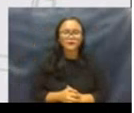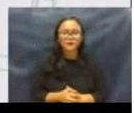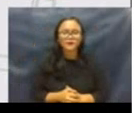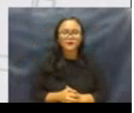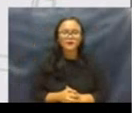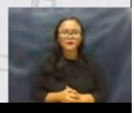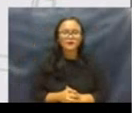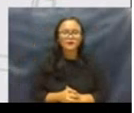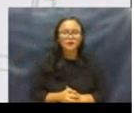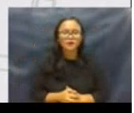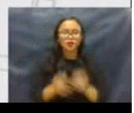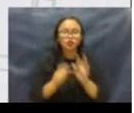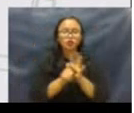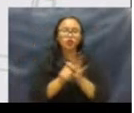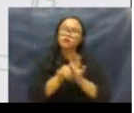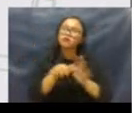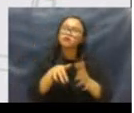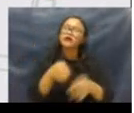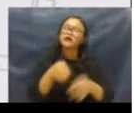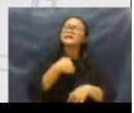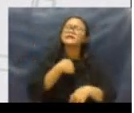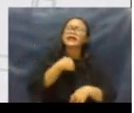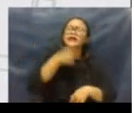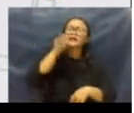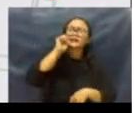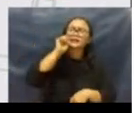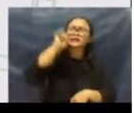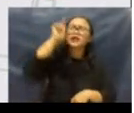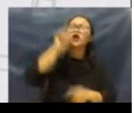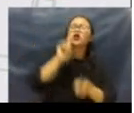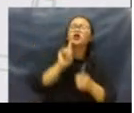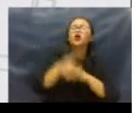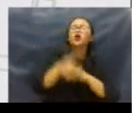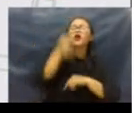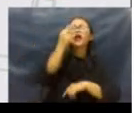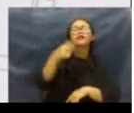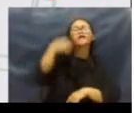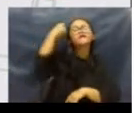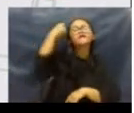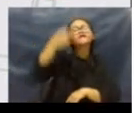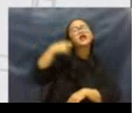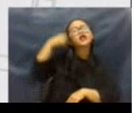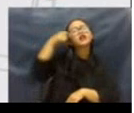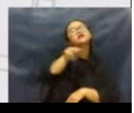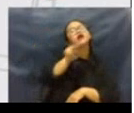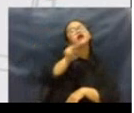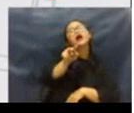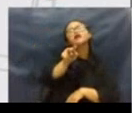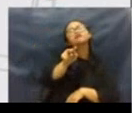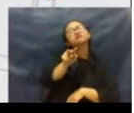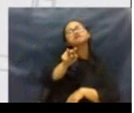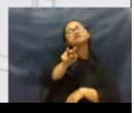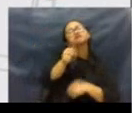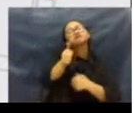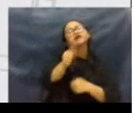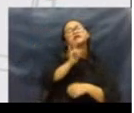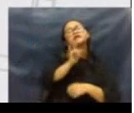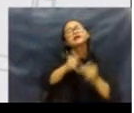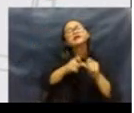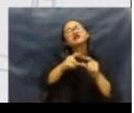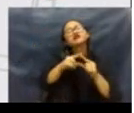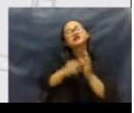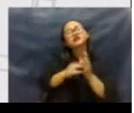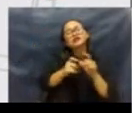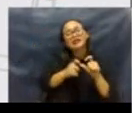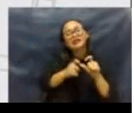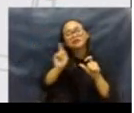saya sadar banyak kalau saya nonton film-film, kayaknya efek spesial di film-film science fiction itu selalu menggunakan layar